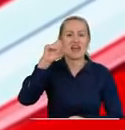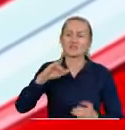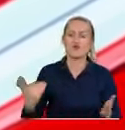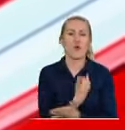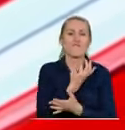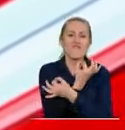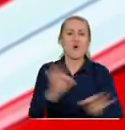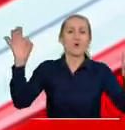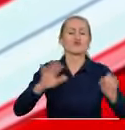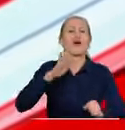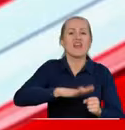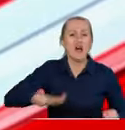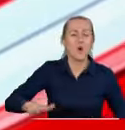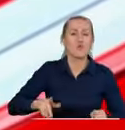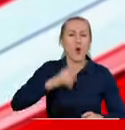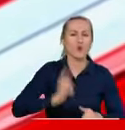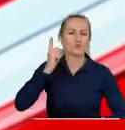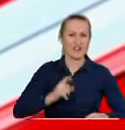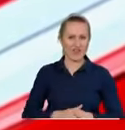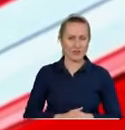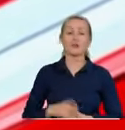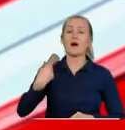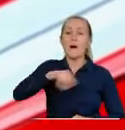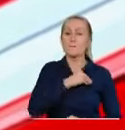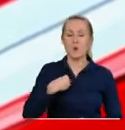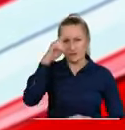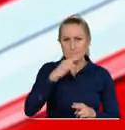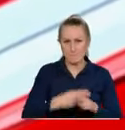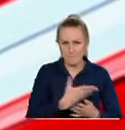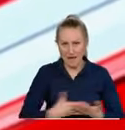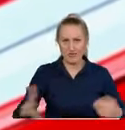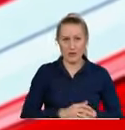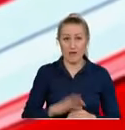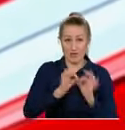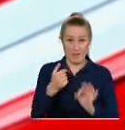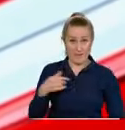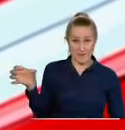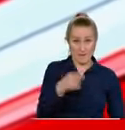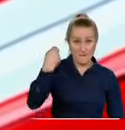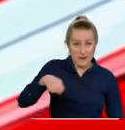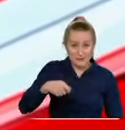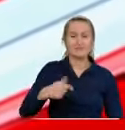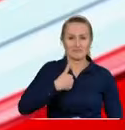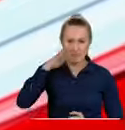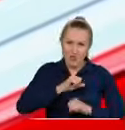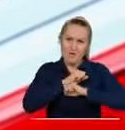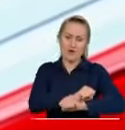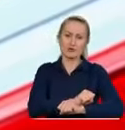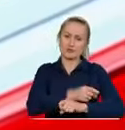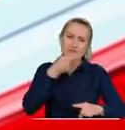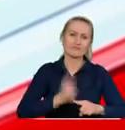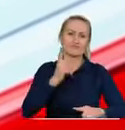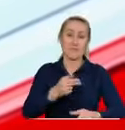wolnościowców, narodowców, konserwatystów, polskich patriotów. Jako prezydent będę bronił bezkompromisowo